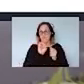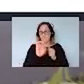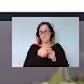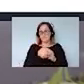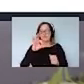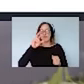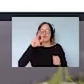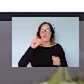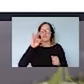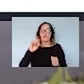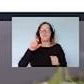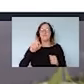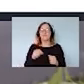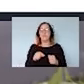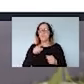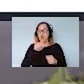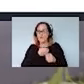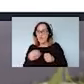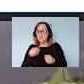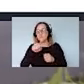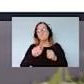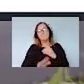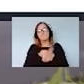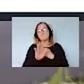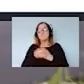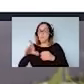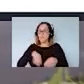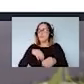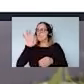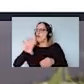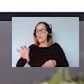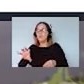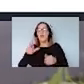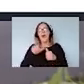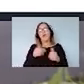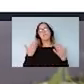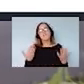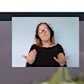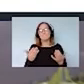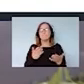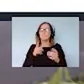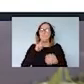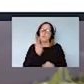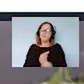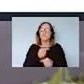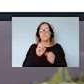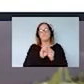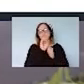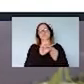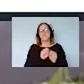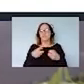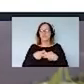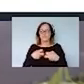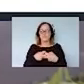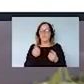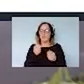czyli First Animals, to są eksponaty, które ludzie mieli oglądać, ale postanowili wrzucić je do sieci o